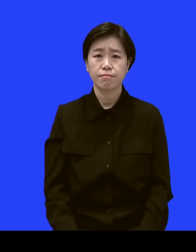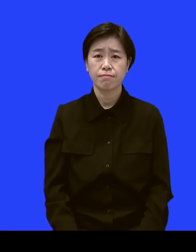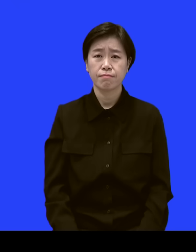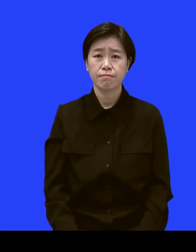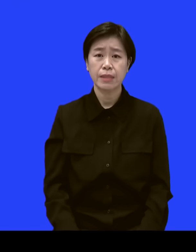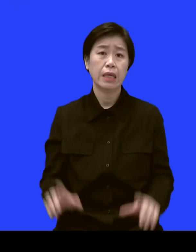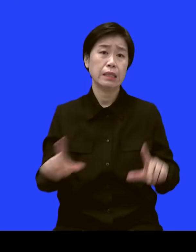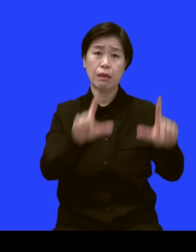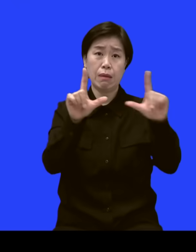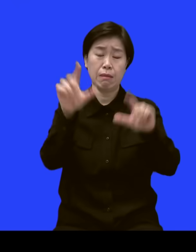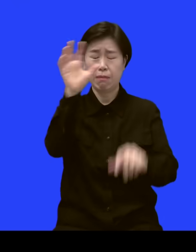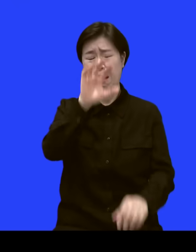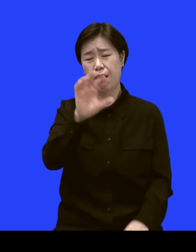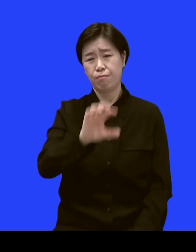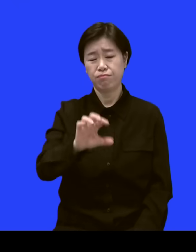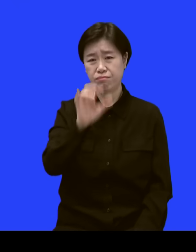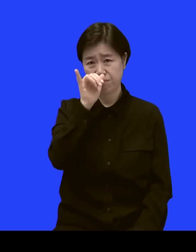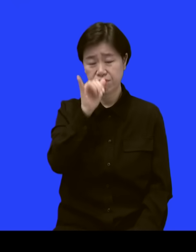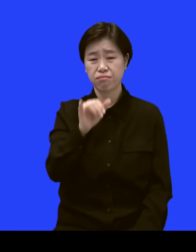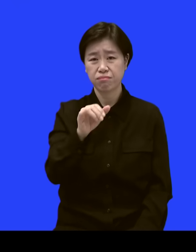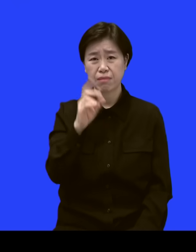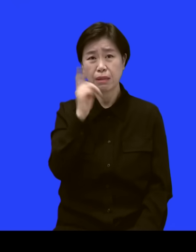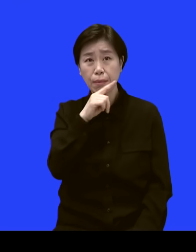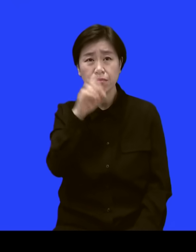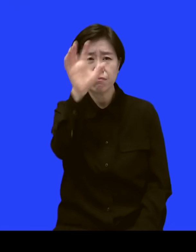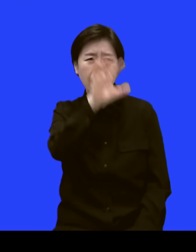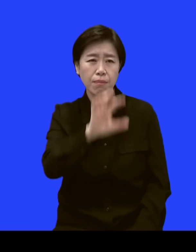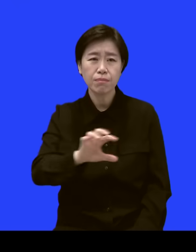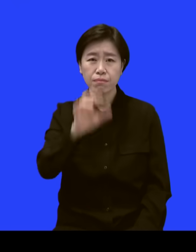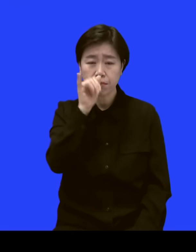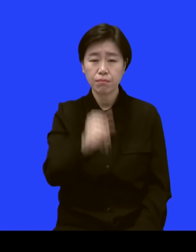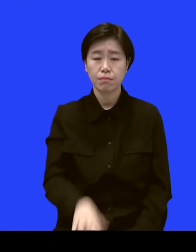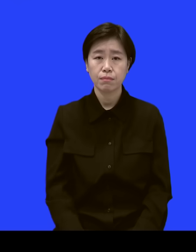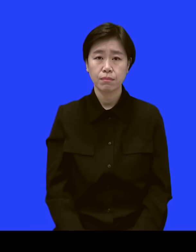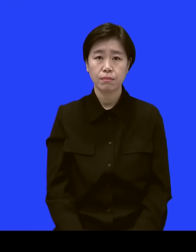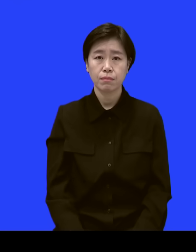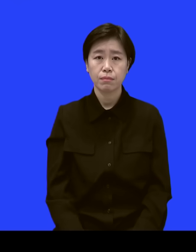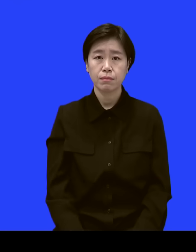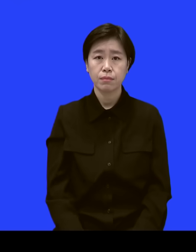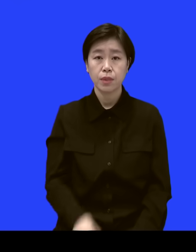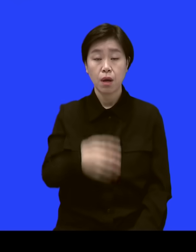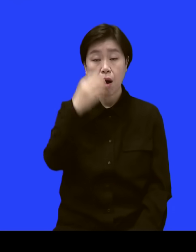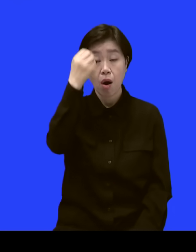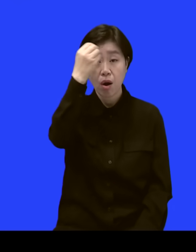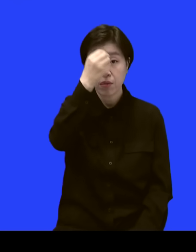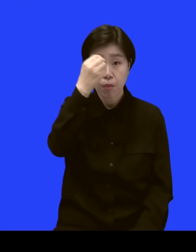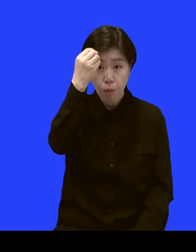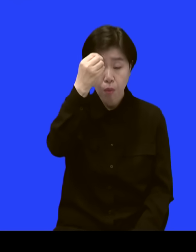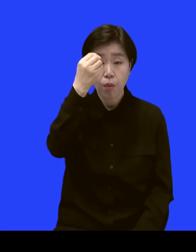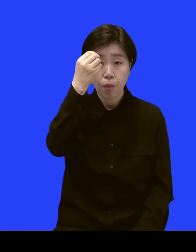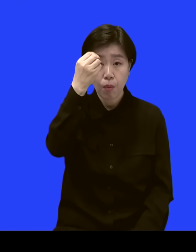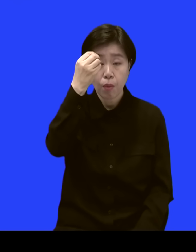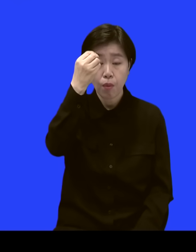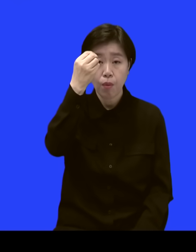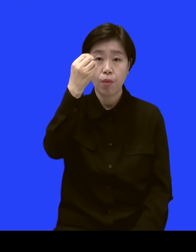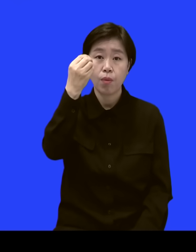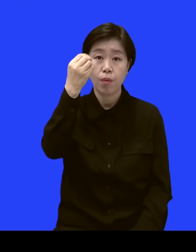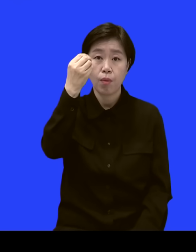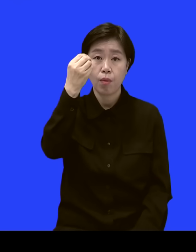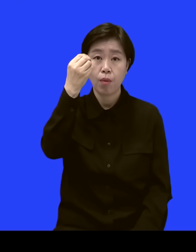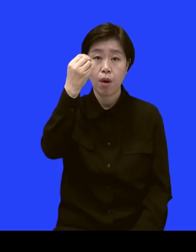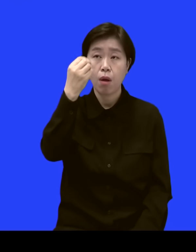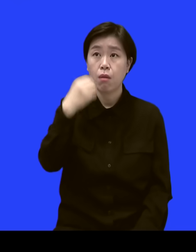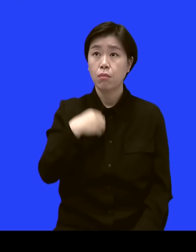그랬던 것 같아요. 그게 이제 계속 없이 계속 악순환이었던 거네요. 조금 나아지면 그러니까 어지러워가지고 제가 정말